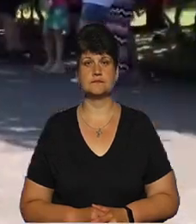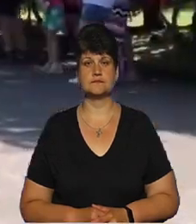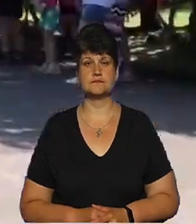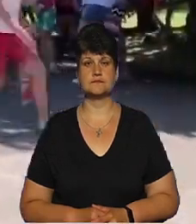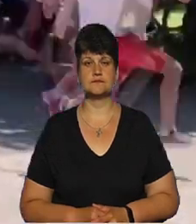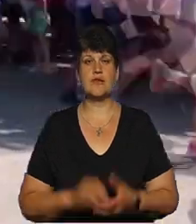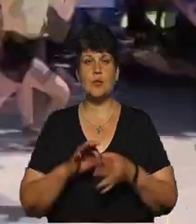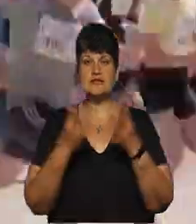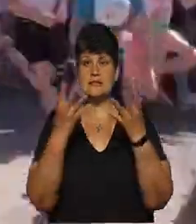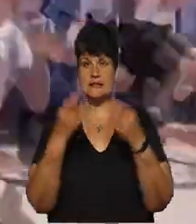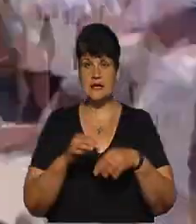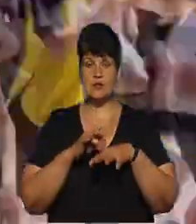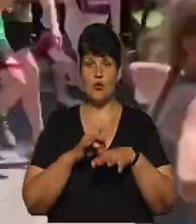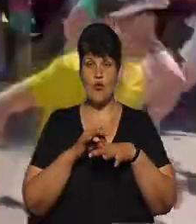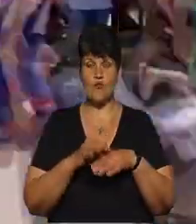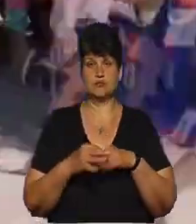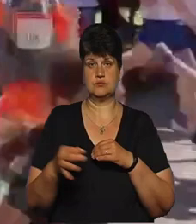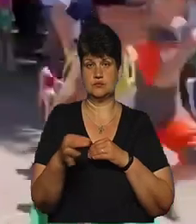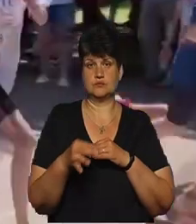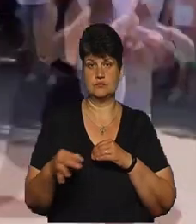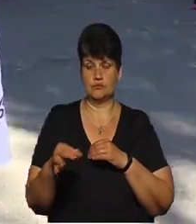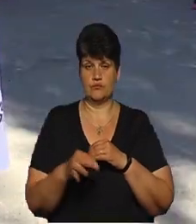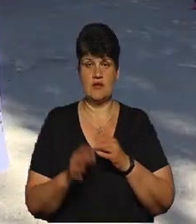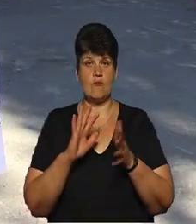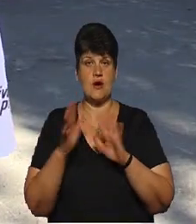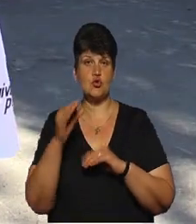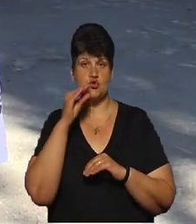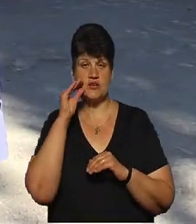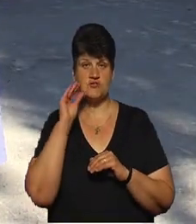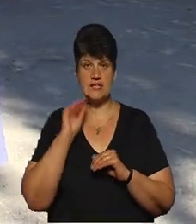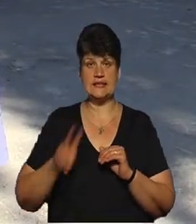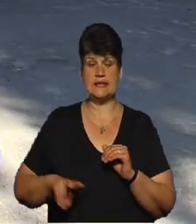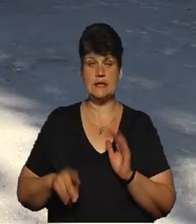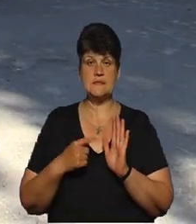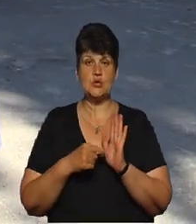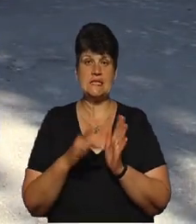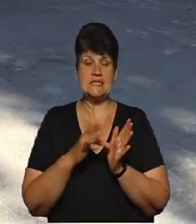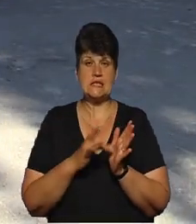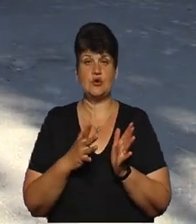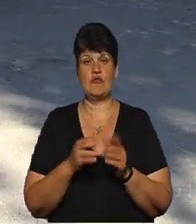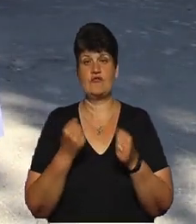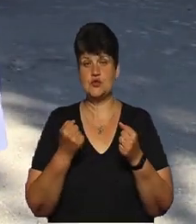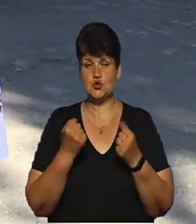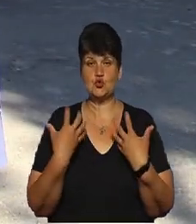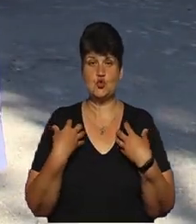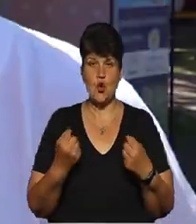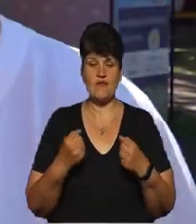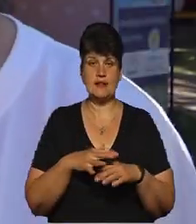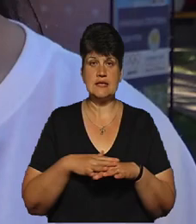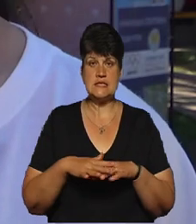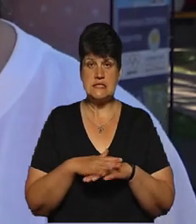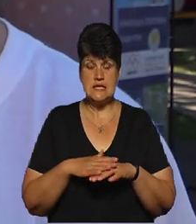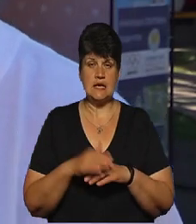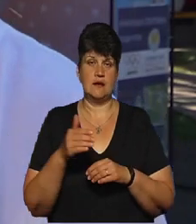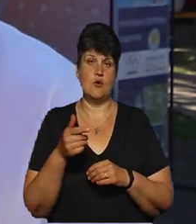Олімпійський день проводять на набережній Тернопільського ставу та в парку Шевченка. Директорка міського центру фізичного здоров'я населення Вікторія Безгубенко-Гнатишин